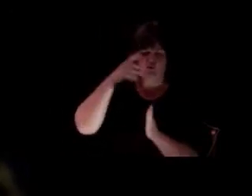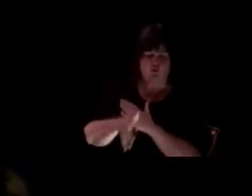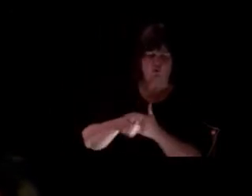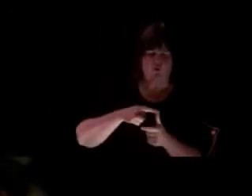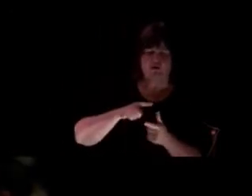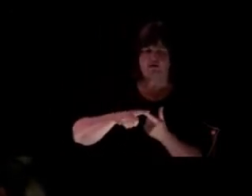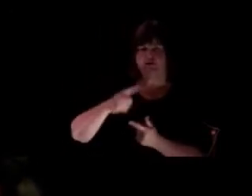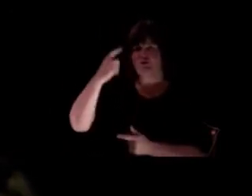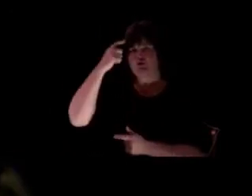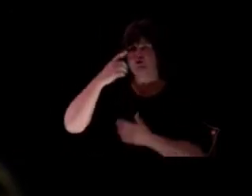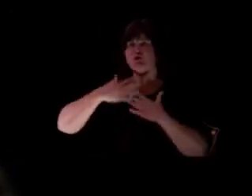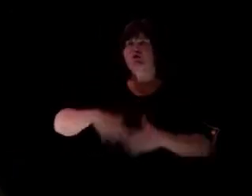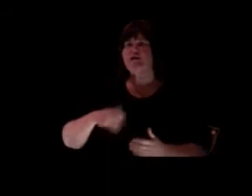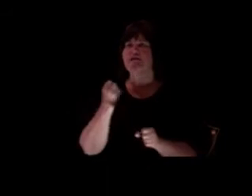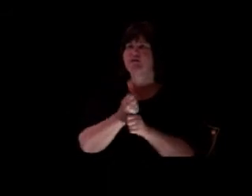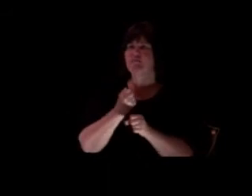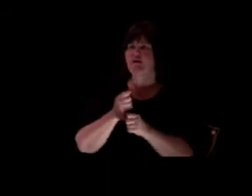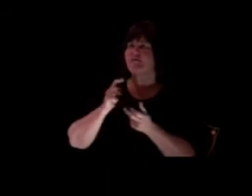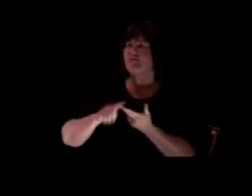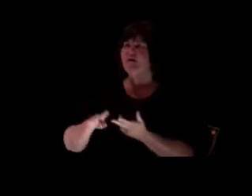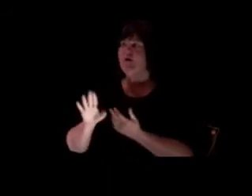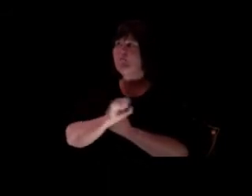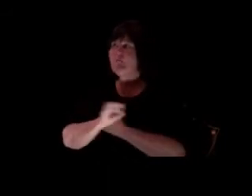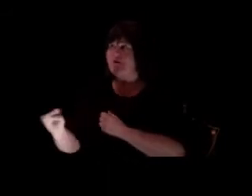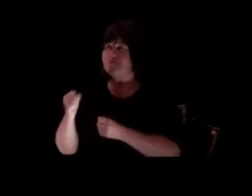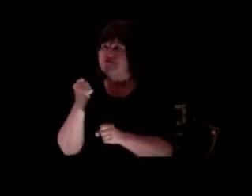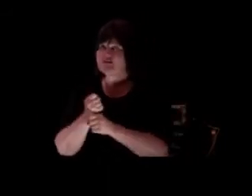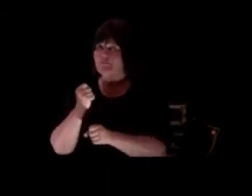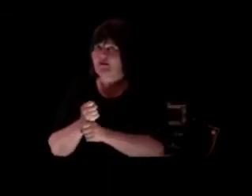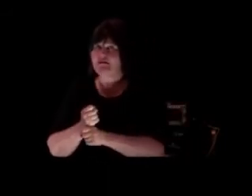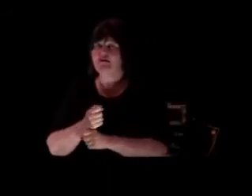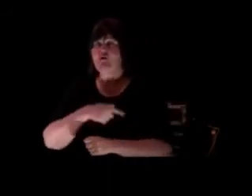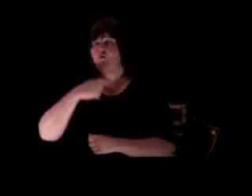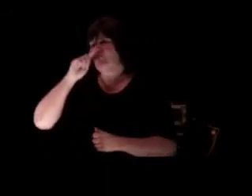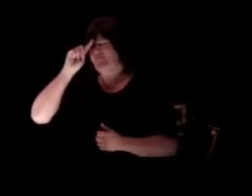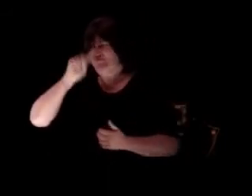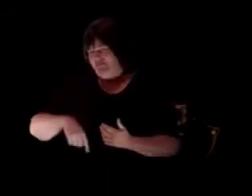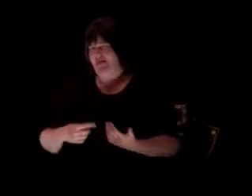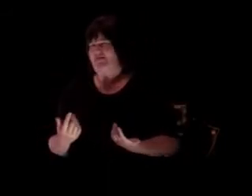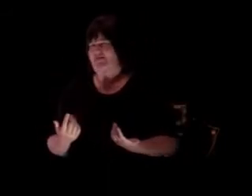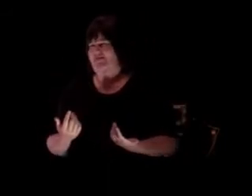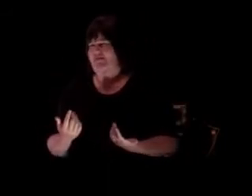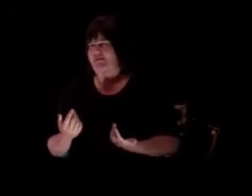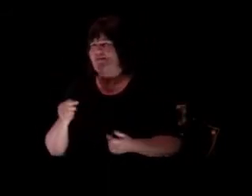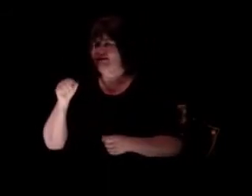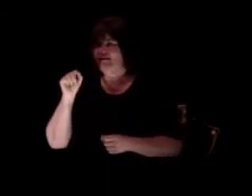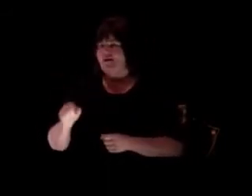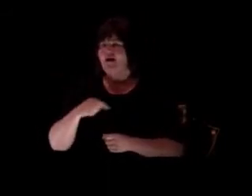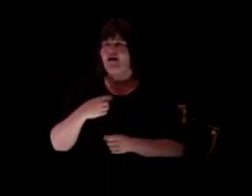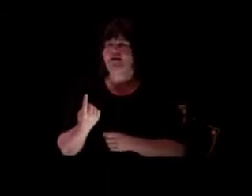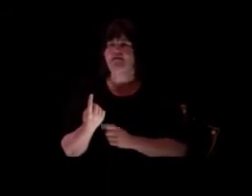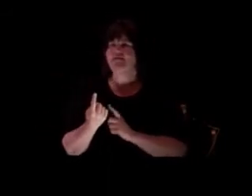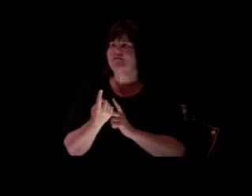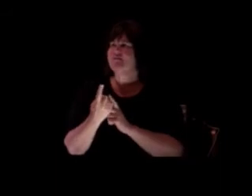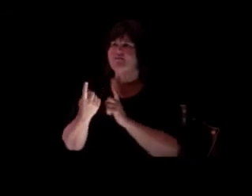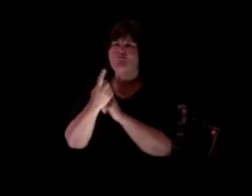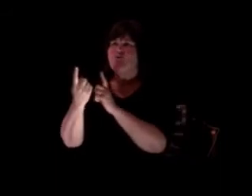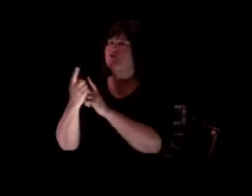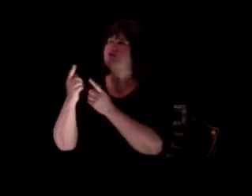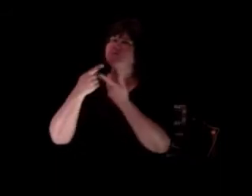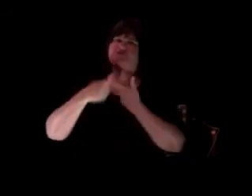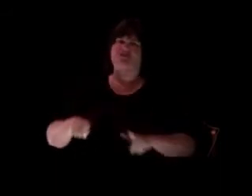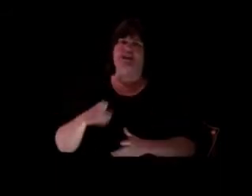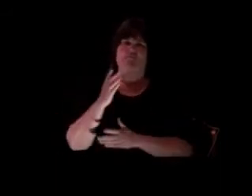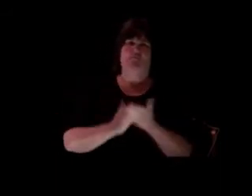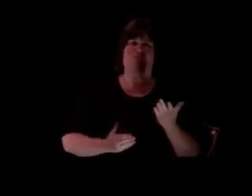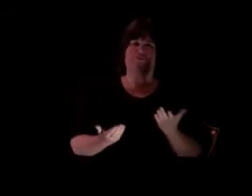helsearbeidere, barnevernsarbeidere, og det her vet vi at det, her møtes det forskjellig, tror jeg skal si.